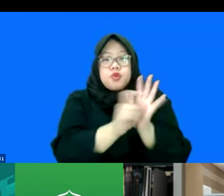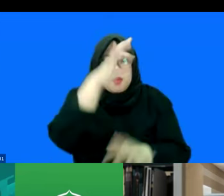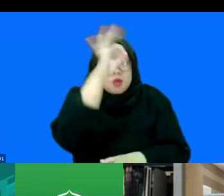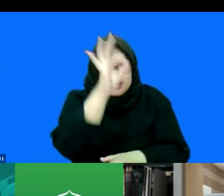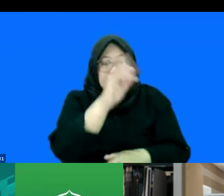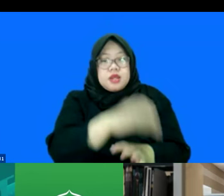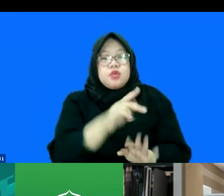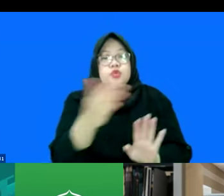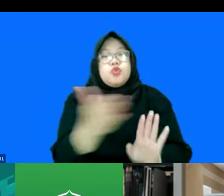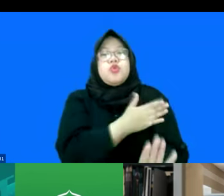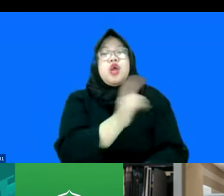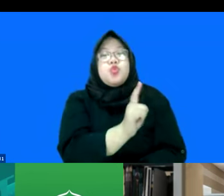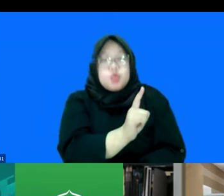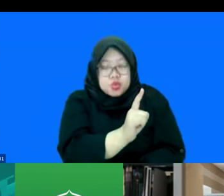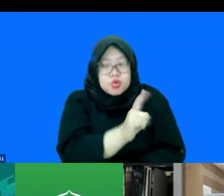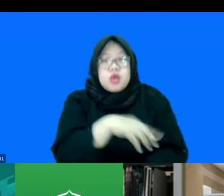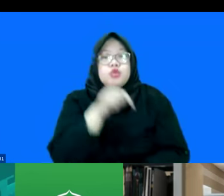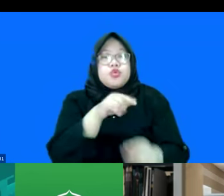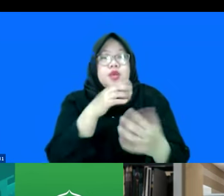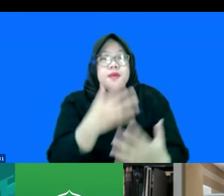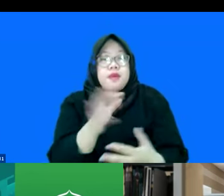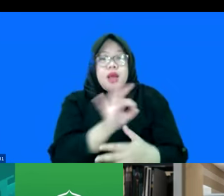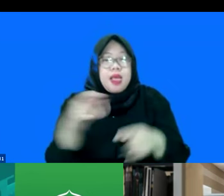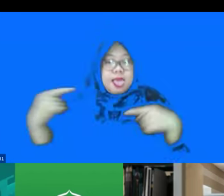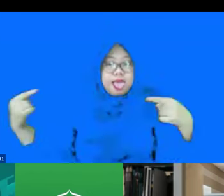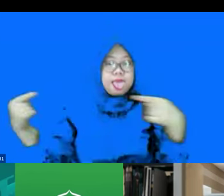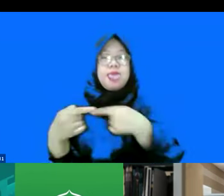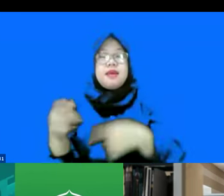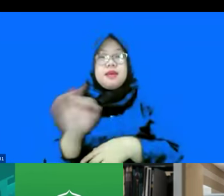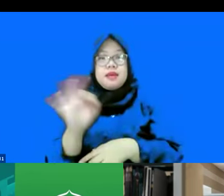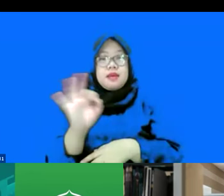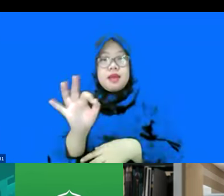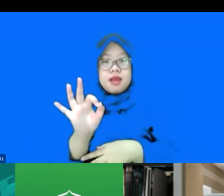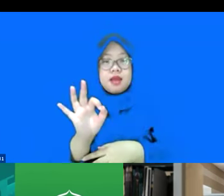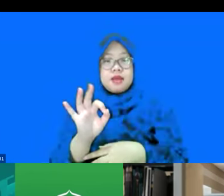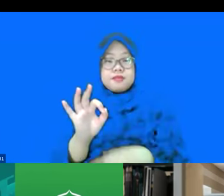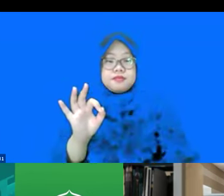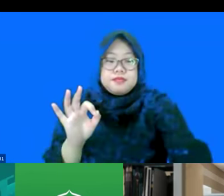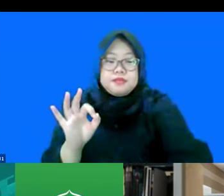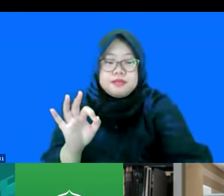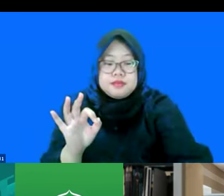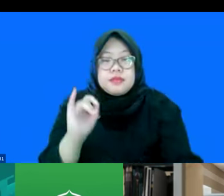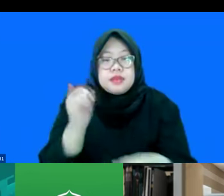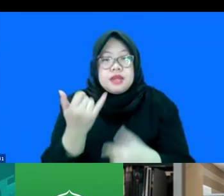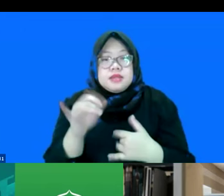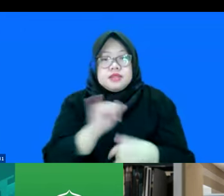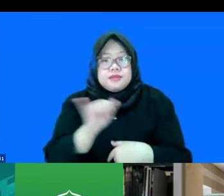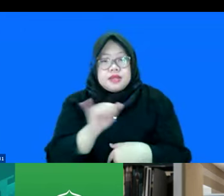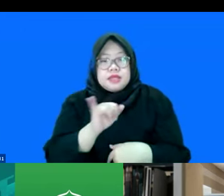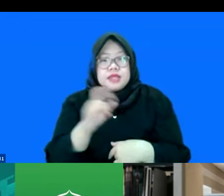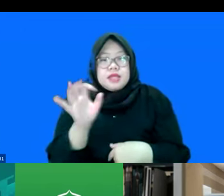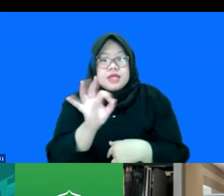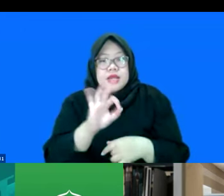selayaknya ditunda, jadi supaya tidak saling bertabrakan dan menjadi apa, jadi kontraproduktif juga ya. Jadi semangat kita kan untuk